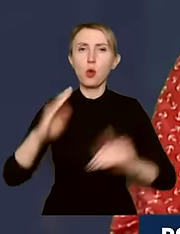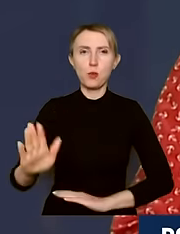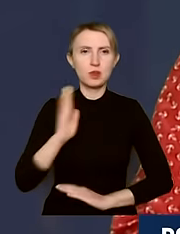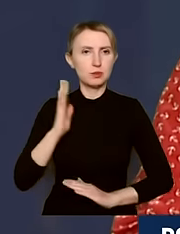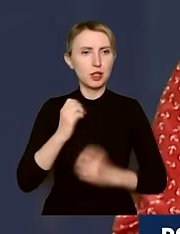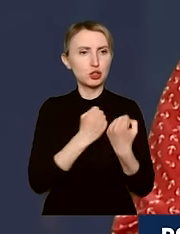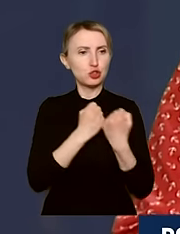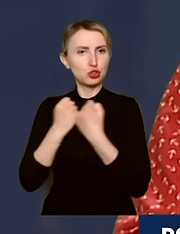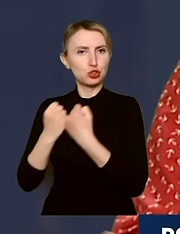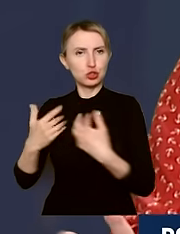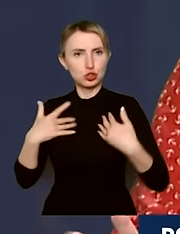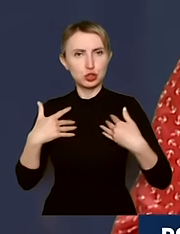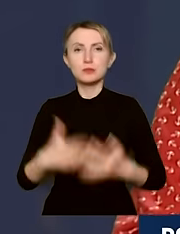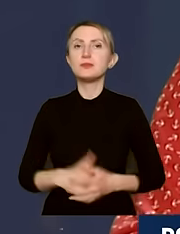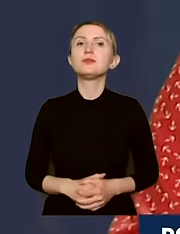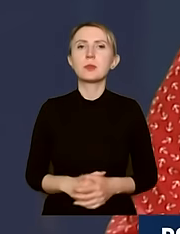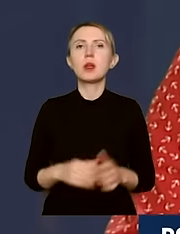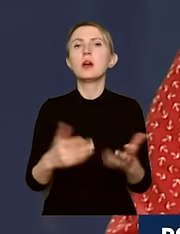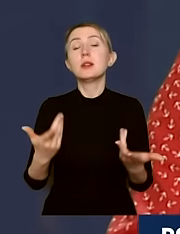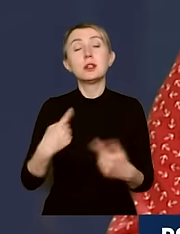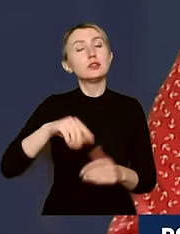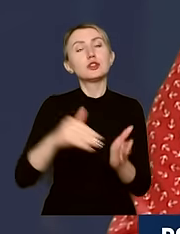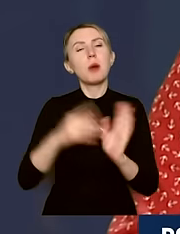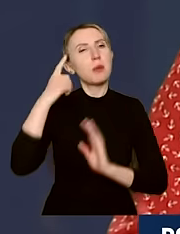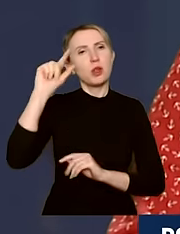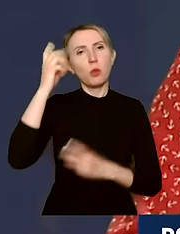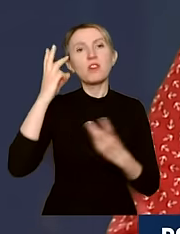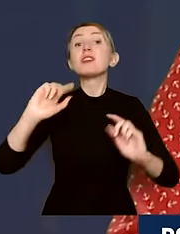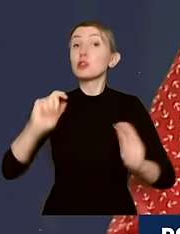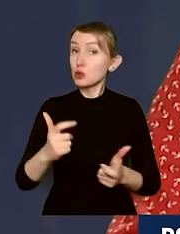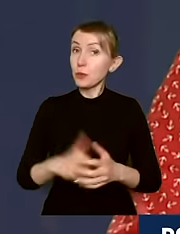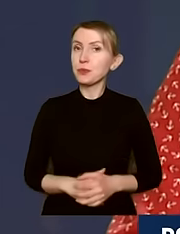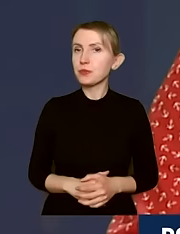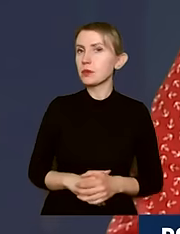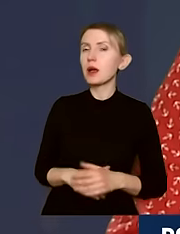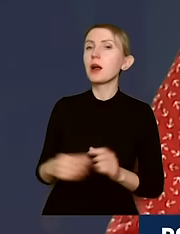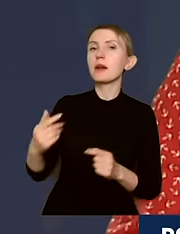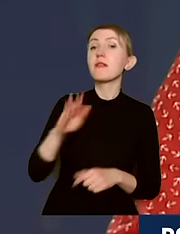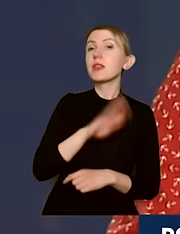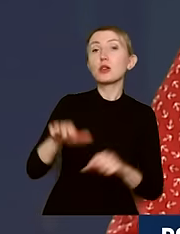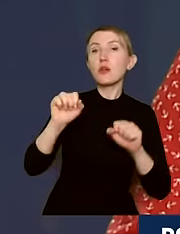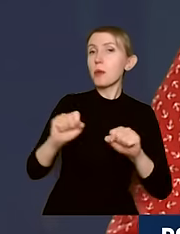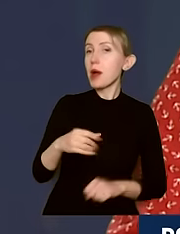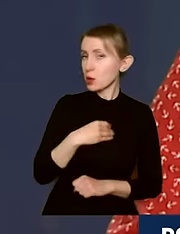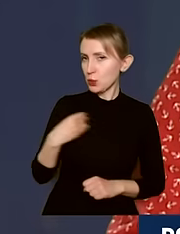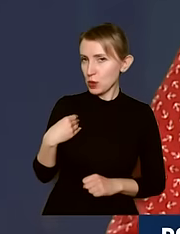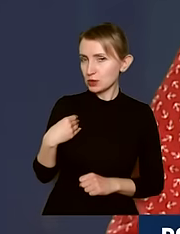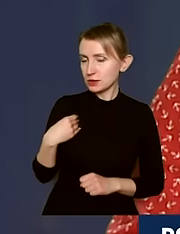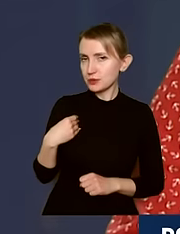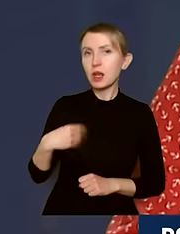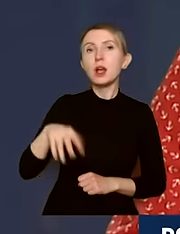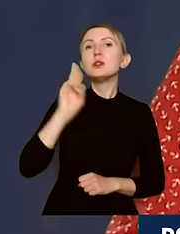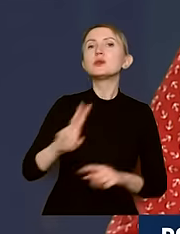więc pamiętajmy też, o co tak naprawdę w tej grze chodzi. Zauważmy też, że w Narodowym Banku Polskim, jako instytucji